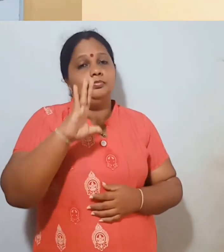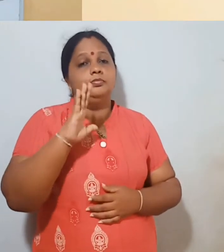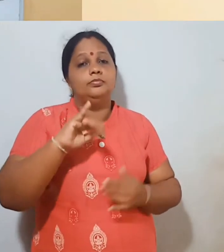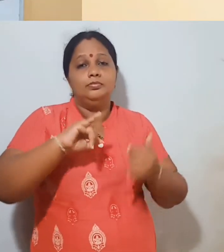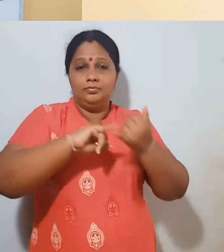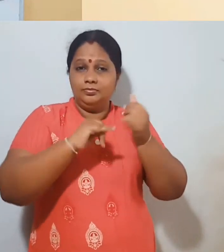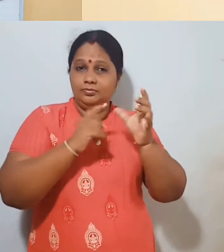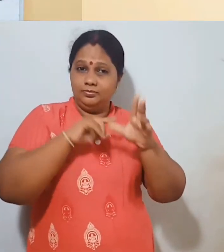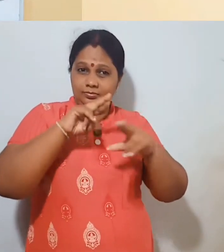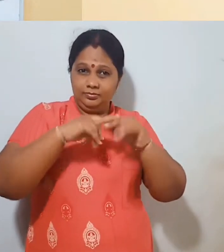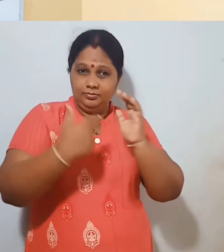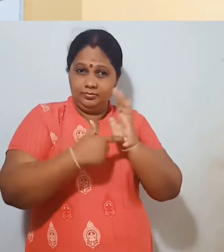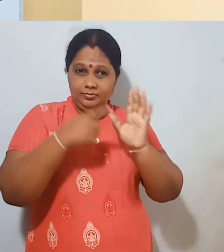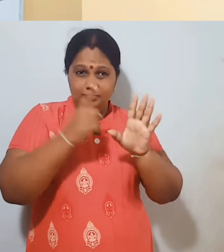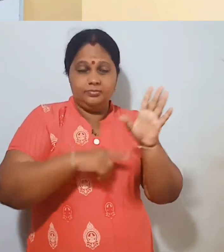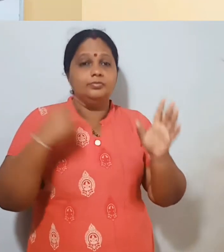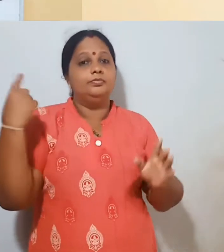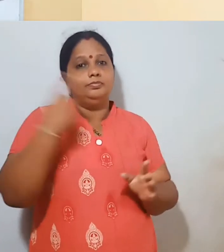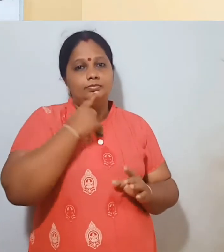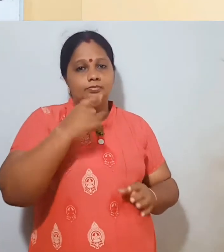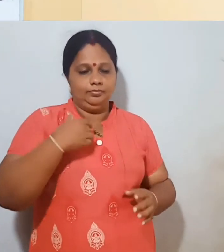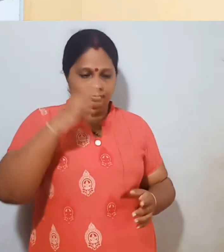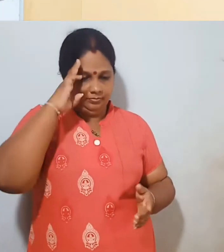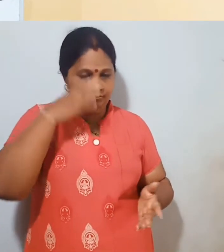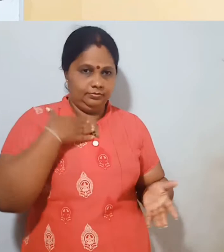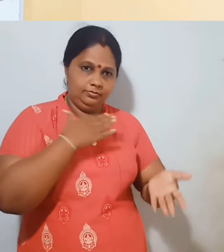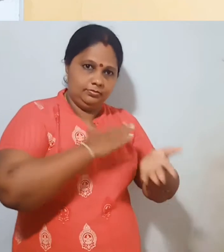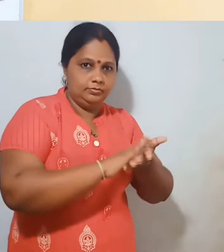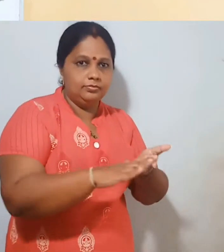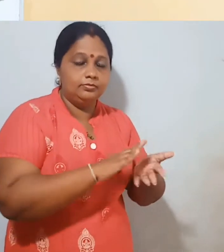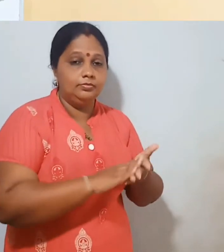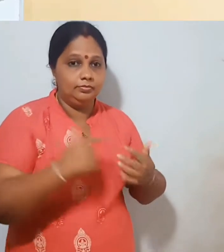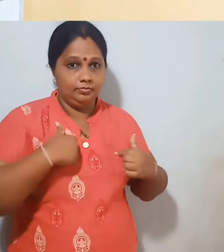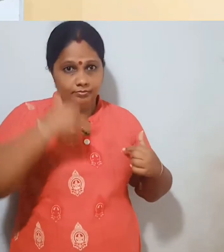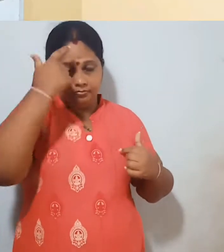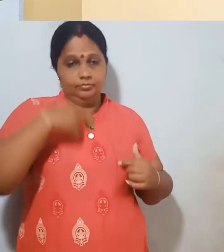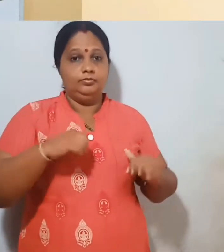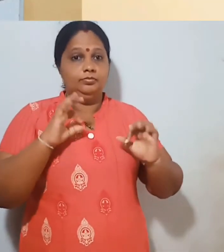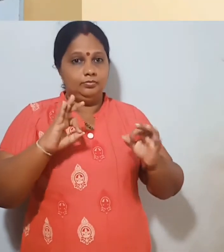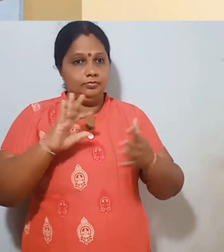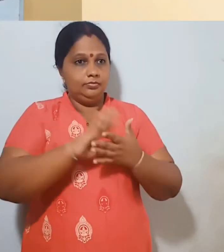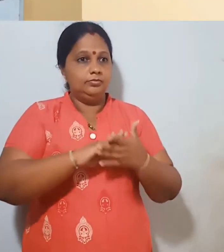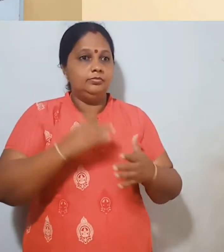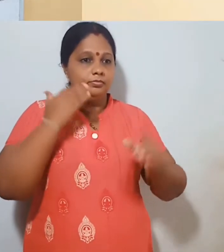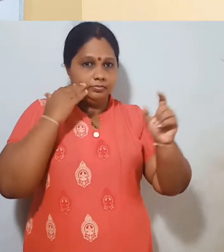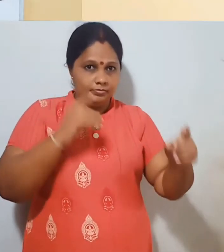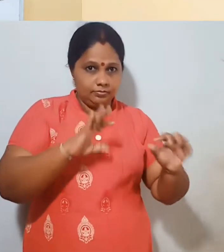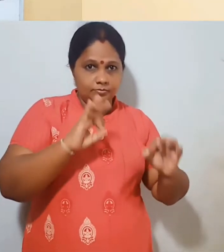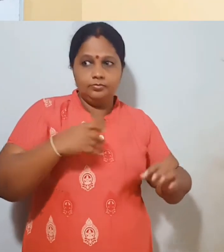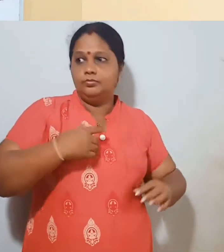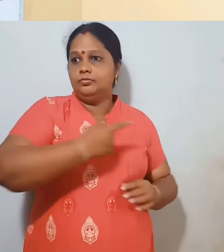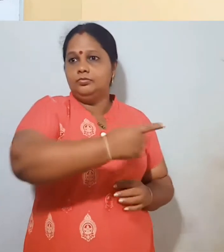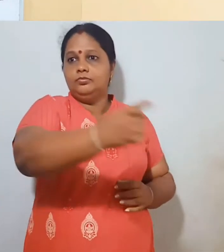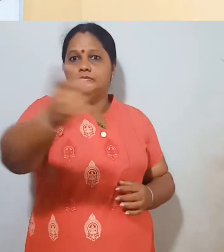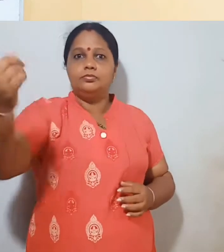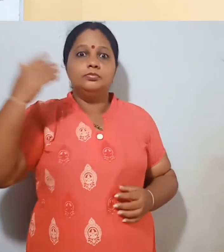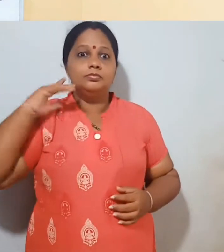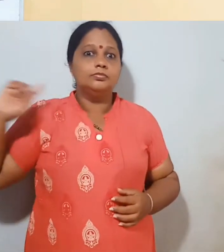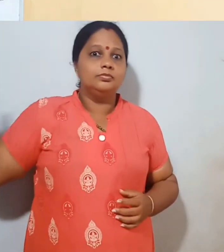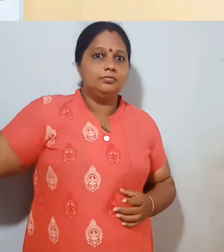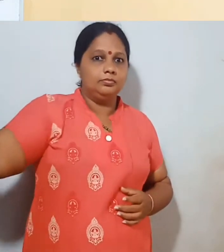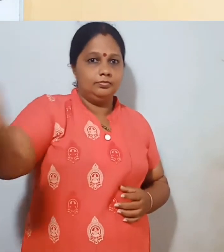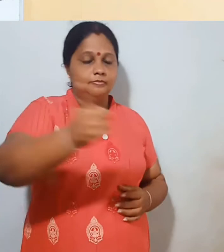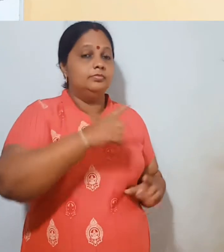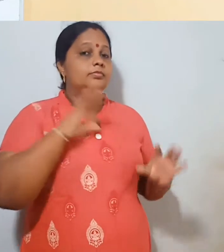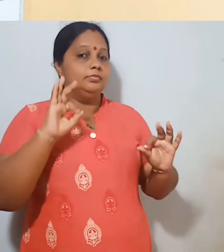ஃபர்ஸ்ட். நீங்க முதலுதவி செய்ய போறீங்க, நீங்க சேஃபா இருக்கணும். யாருக்கு செய்ய போறீங்களோ அவர் சேஃபா இருக்கணும். உங்களை வளைச்சு நிக்கிற ஆட்கள் நிற்பாங்க,